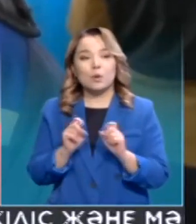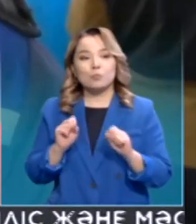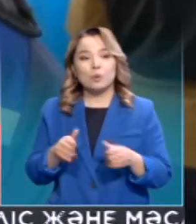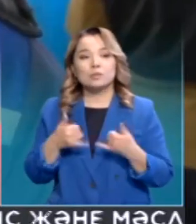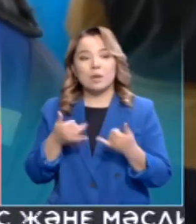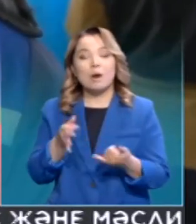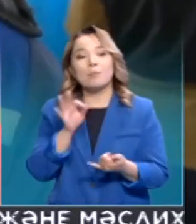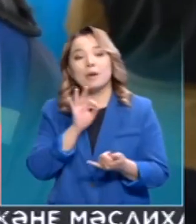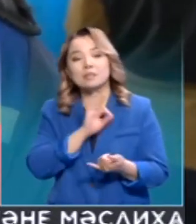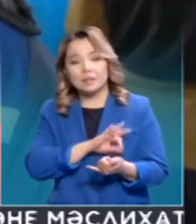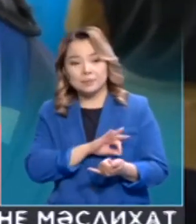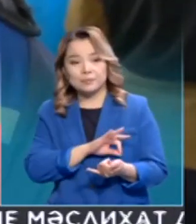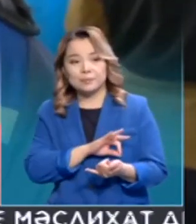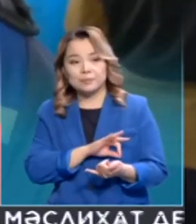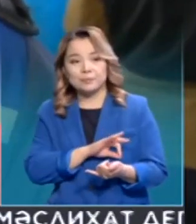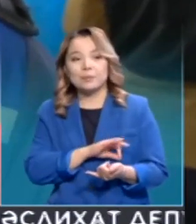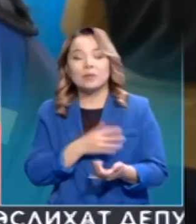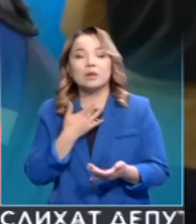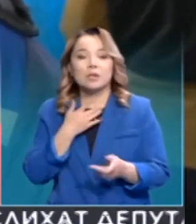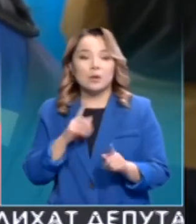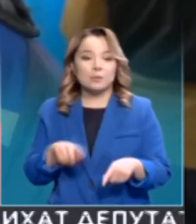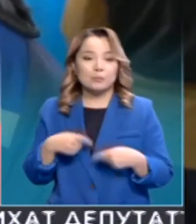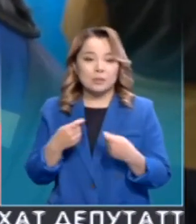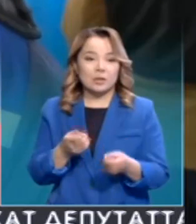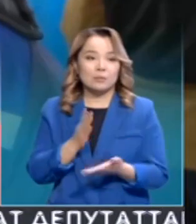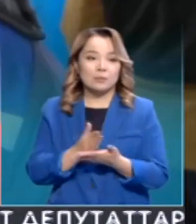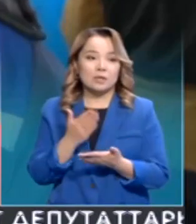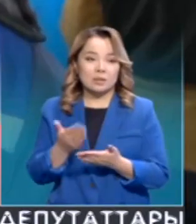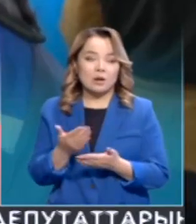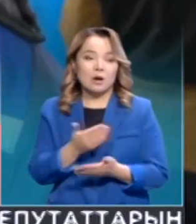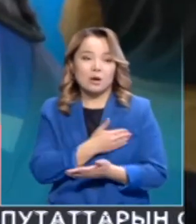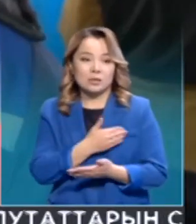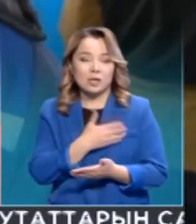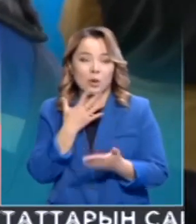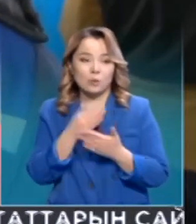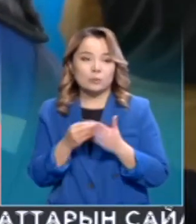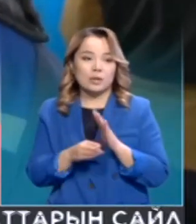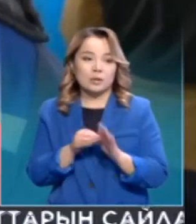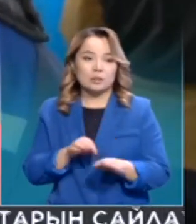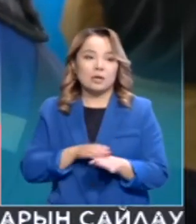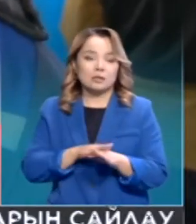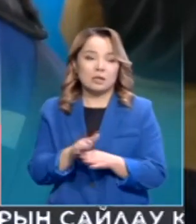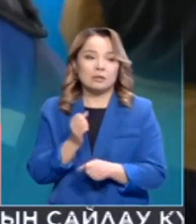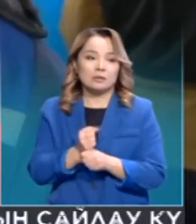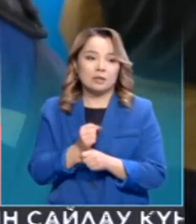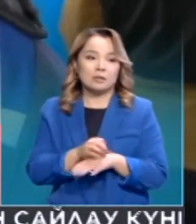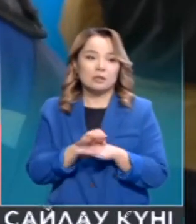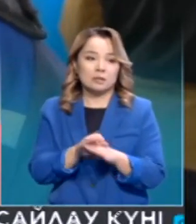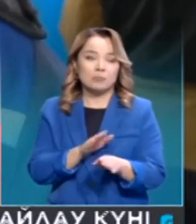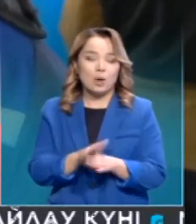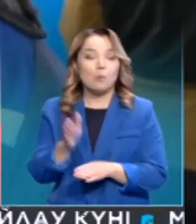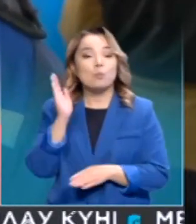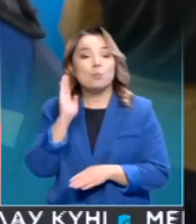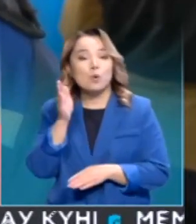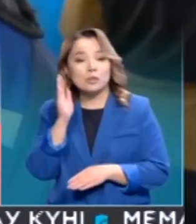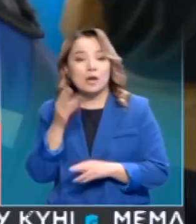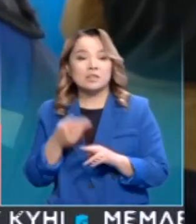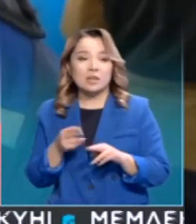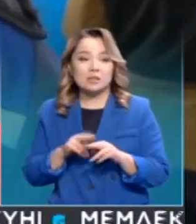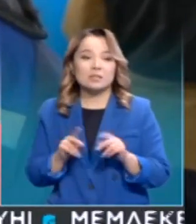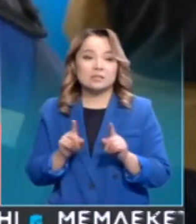мүмкіндіктерді пайдаланып, мүмкін деп өз дауысымызды беріп жатырмыз. Өз қалауымызды қалап. Болашақта енді мына